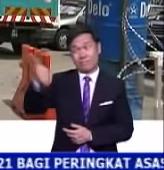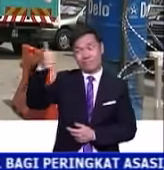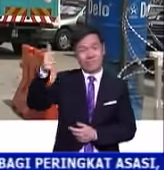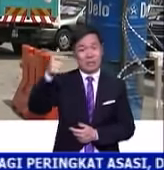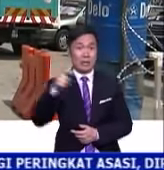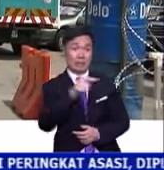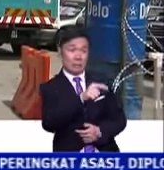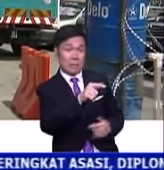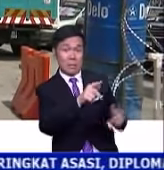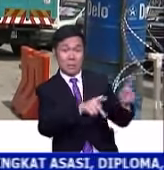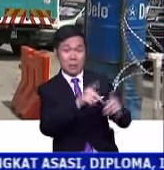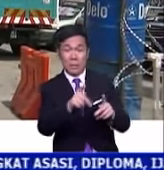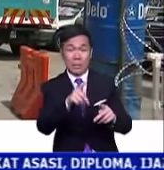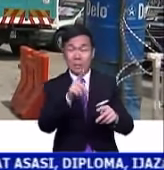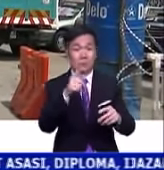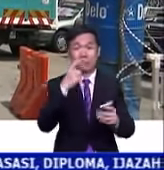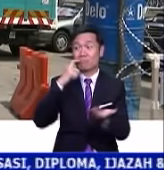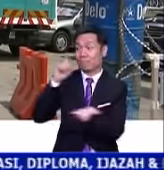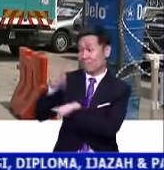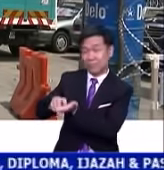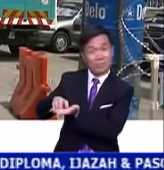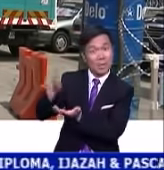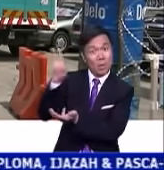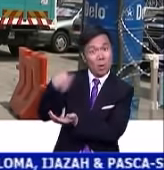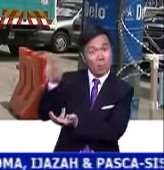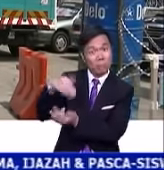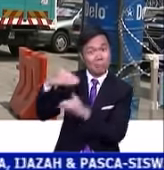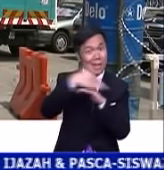ini dilarang membuat sebarang pesanan makanan